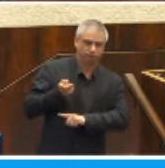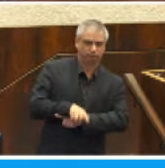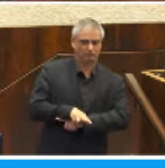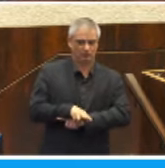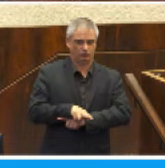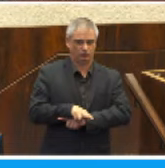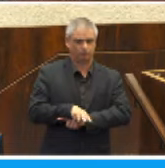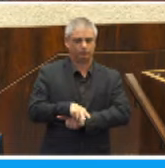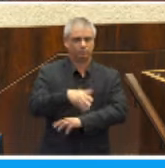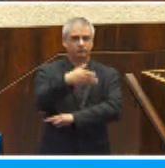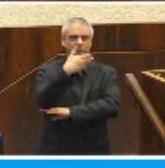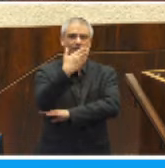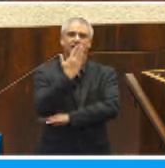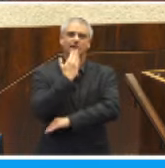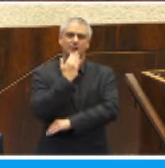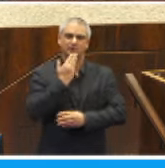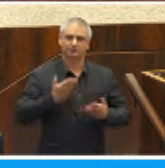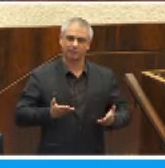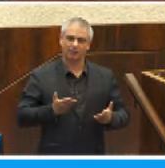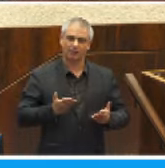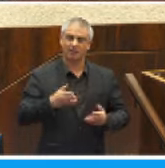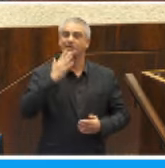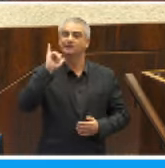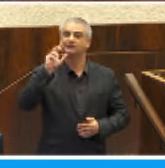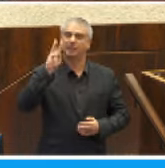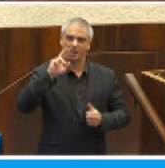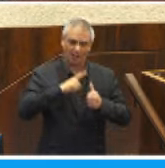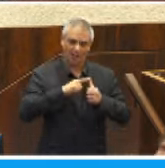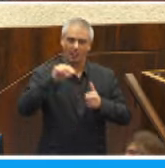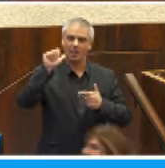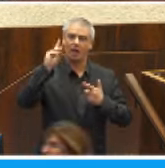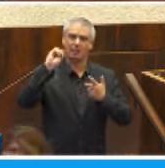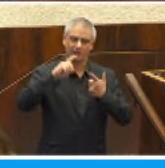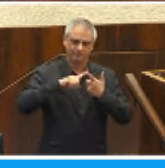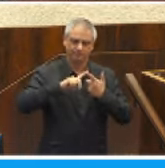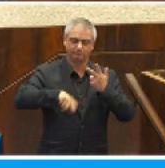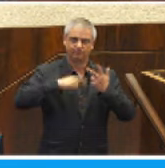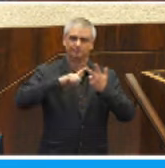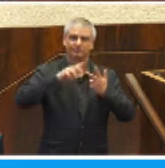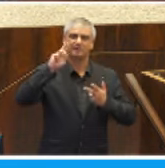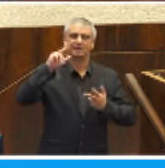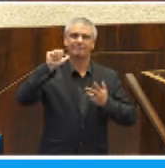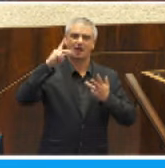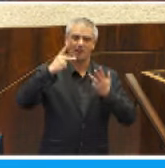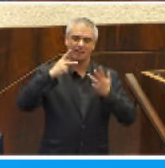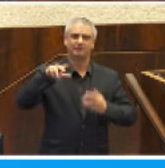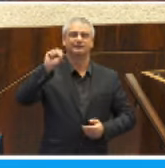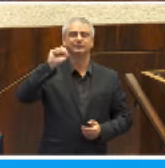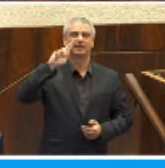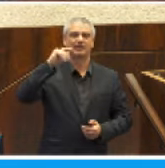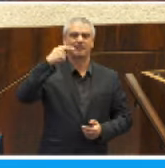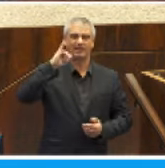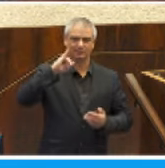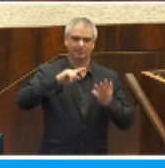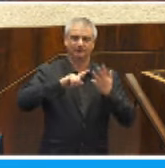ישראל, אדם, רפאל, סרגי, יובל,